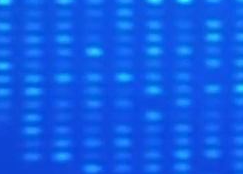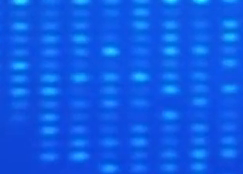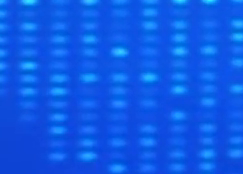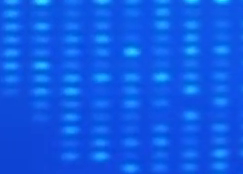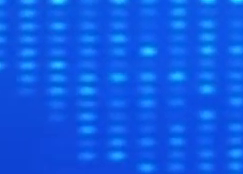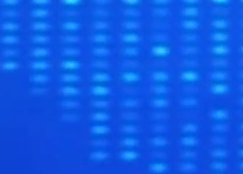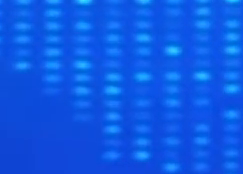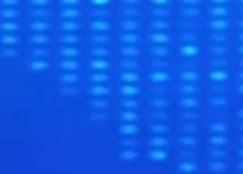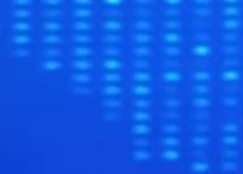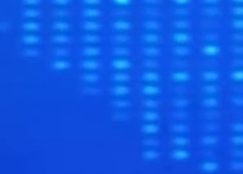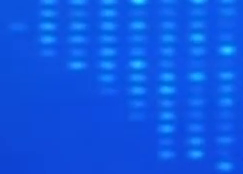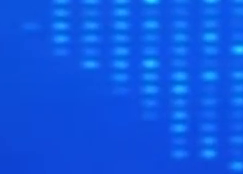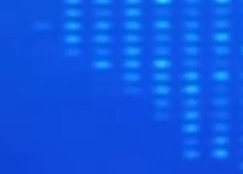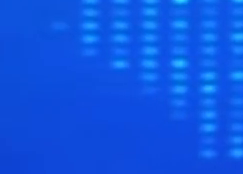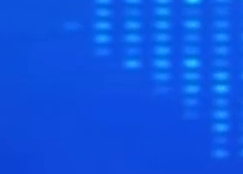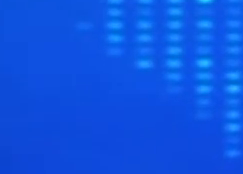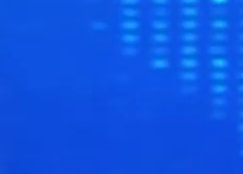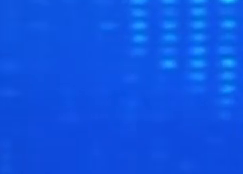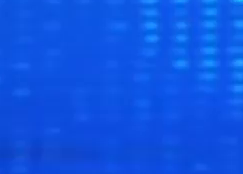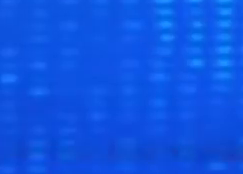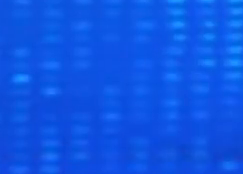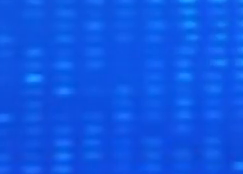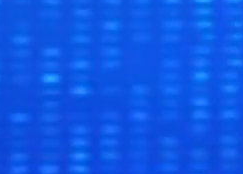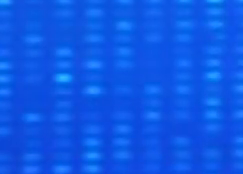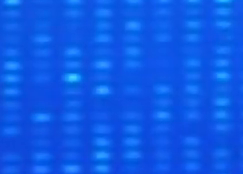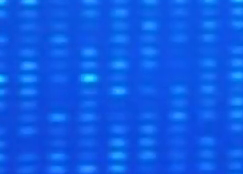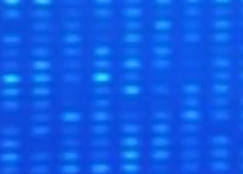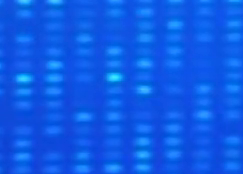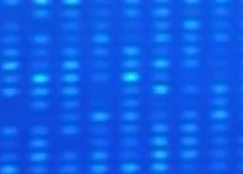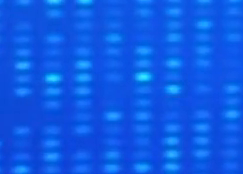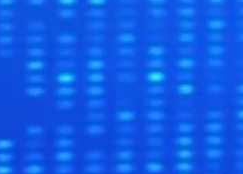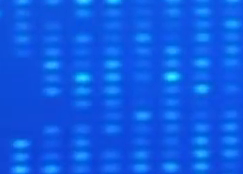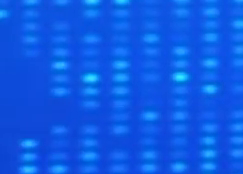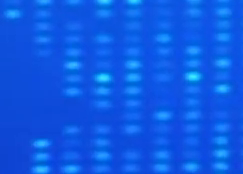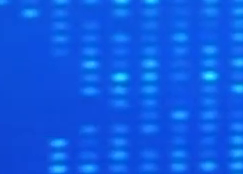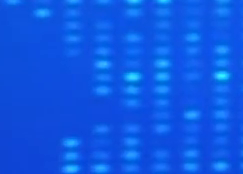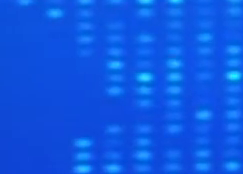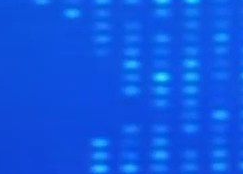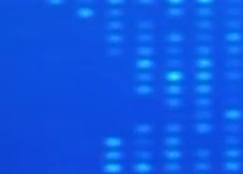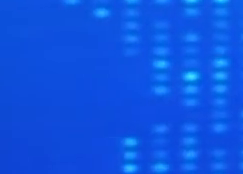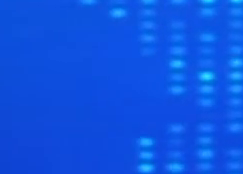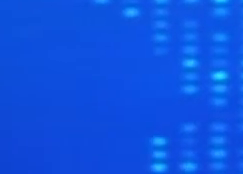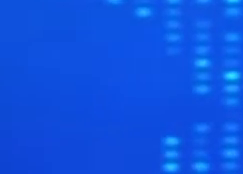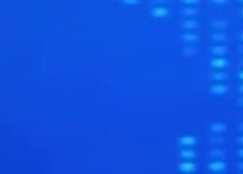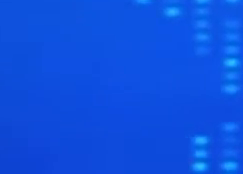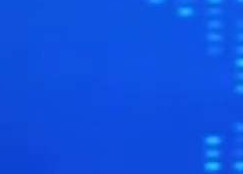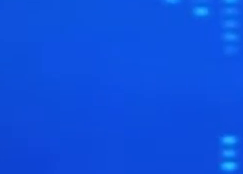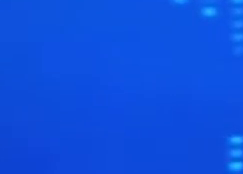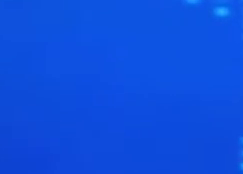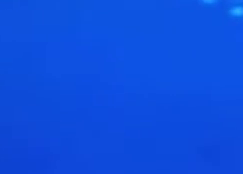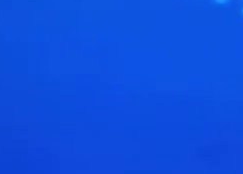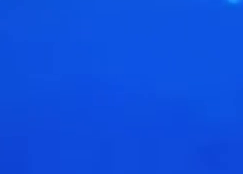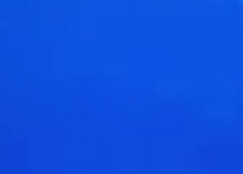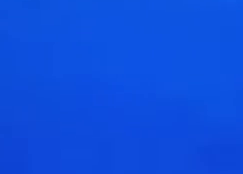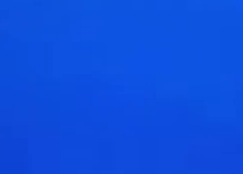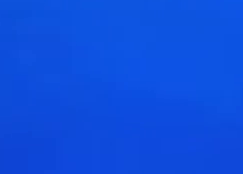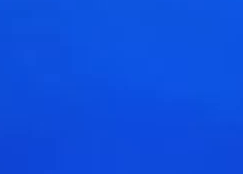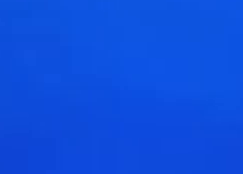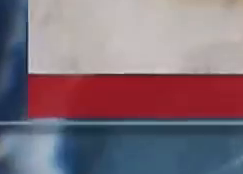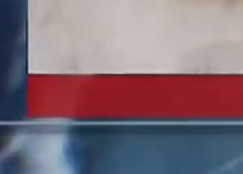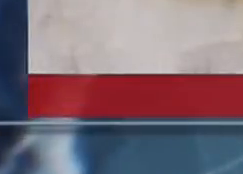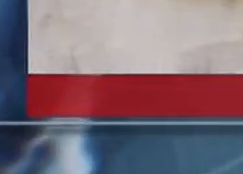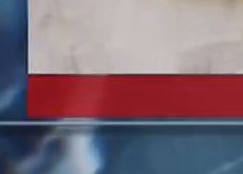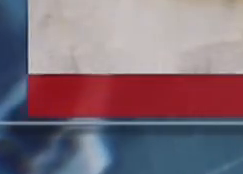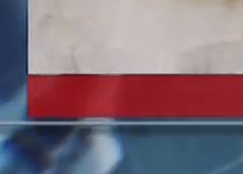لكم مشاهدينا الكرام اصدر قاضي التحقيق بالقطب القضائيه الاقتصادي والمالي